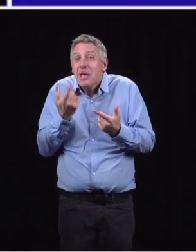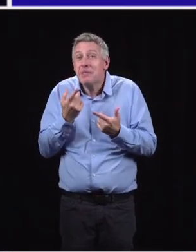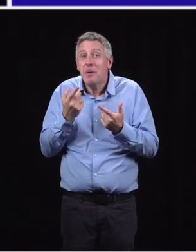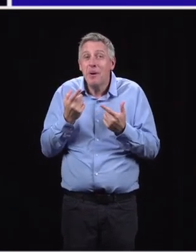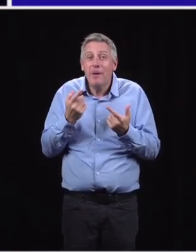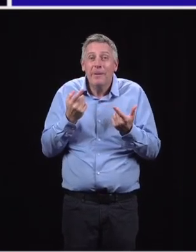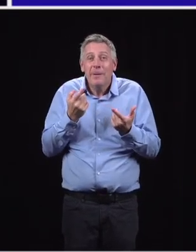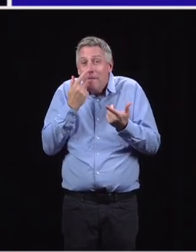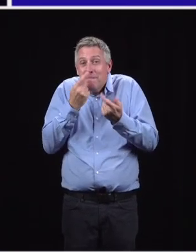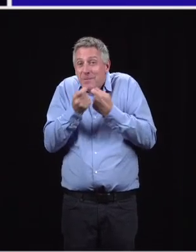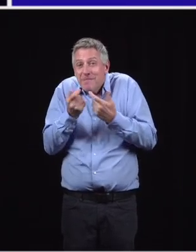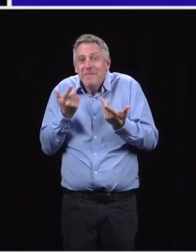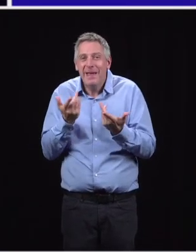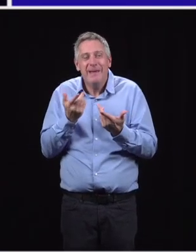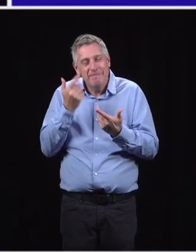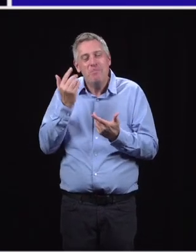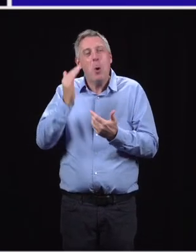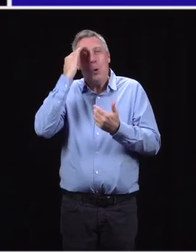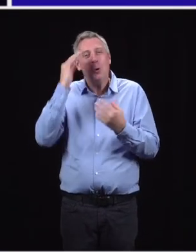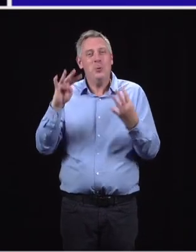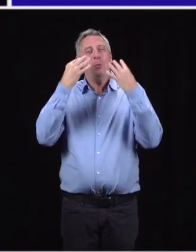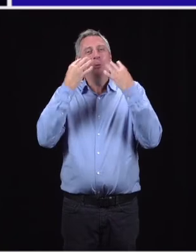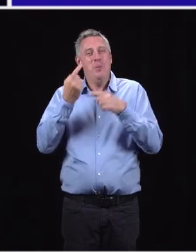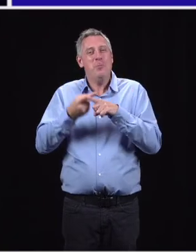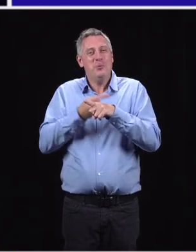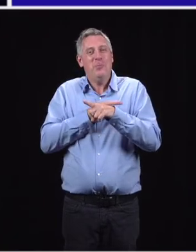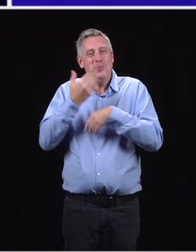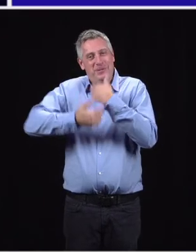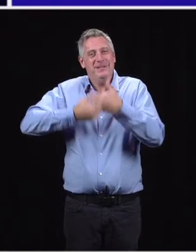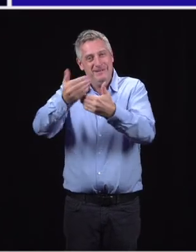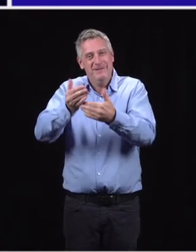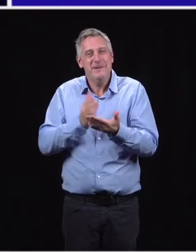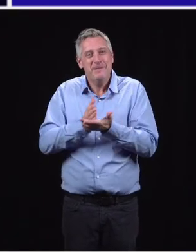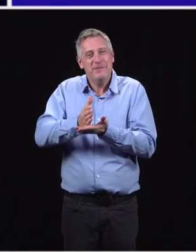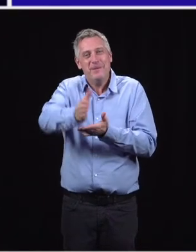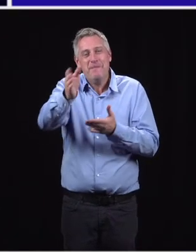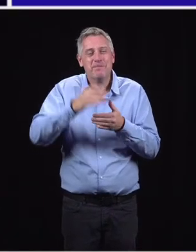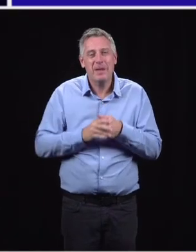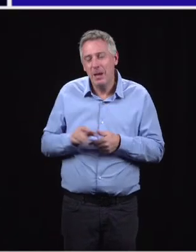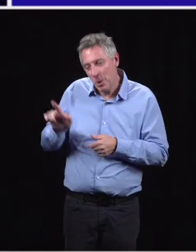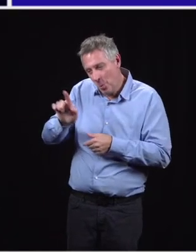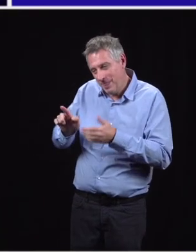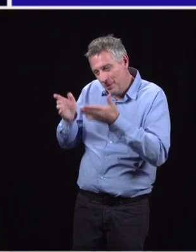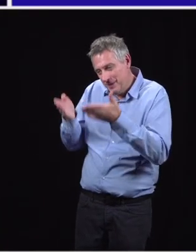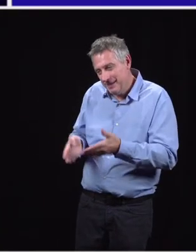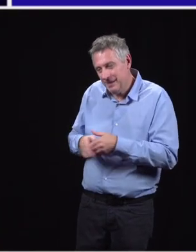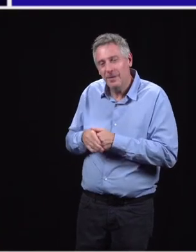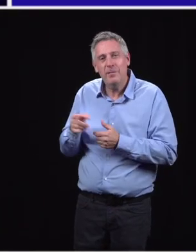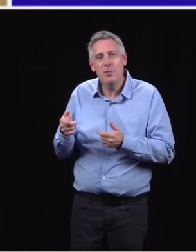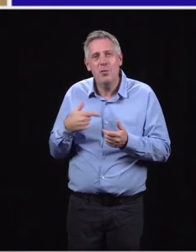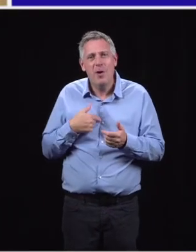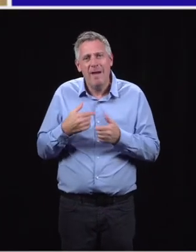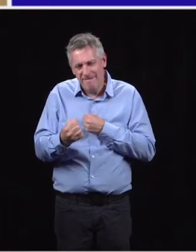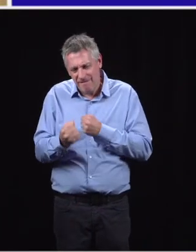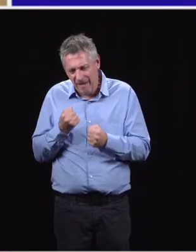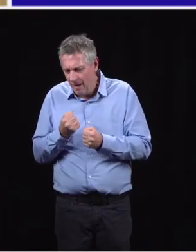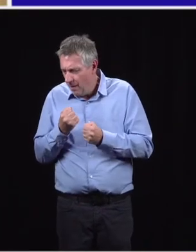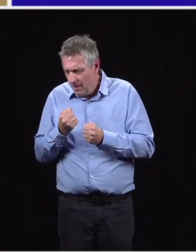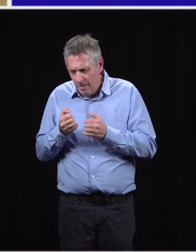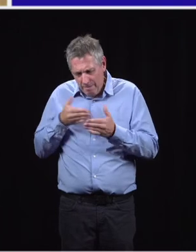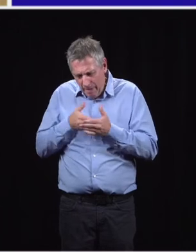ça avance c'est quelque chose qui commence à être effectivement connu voilà dites-moi Gwendoline est-ce que vous avez levé des freins et est-ce que vous